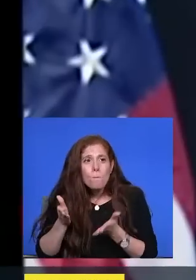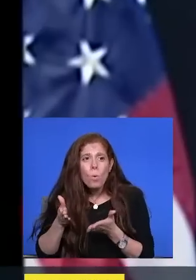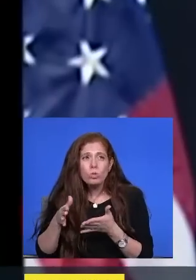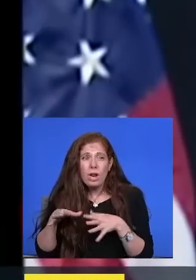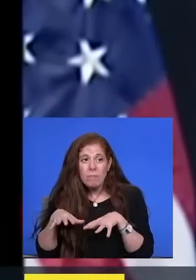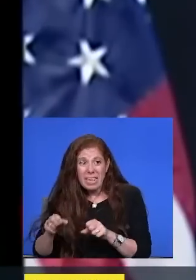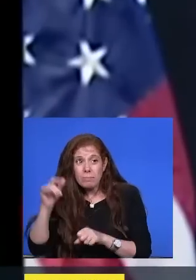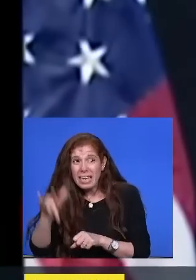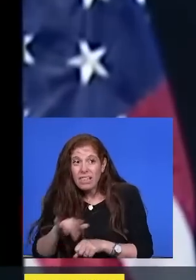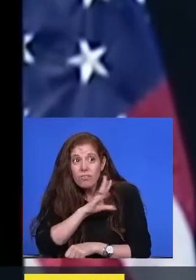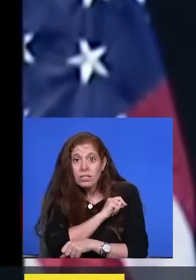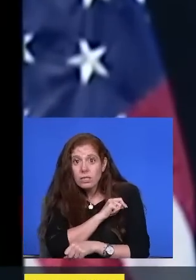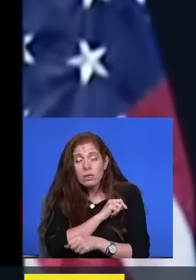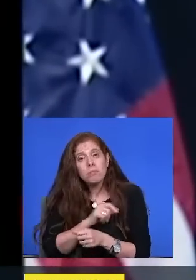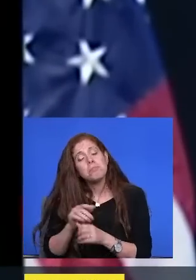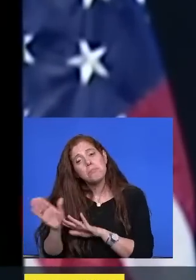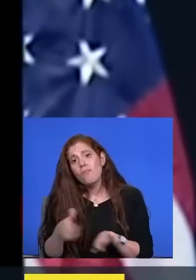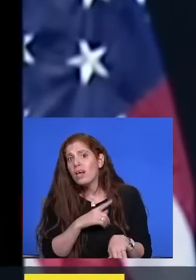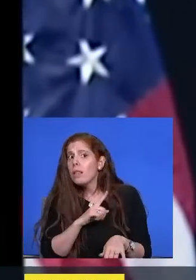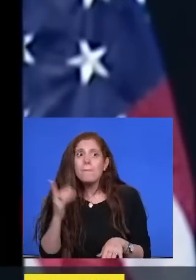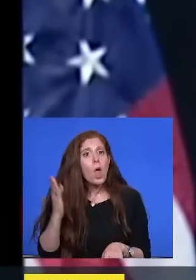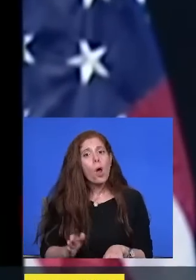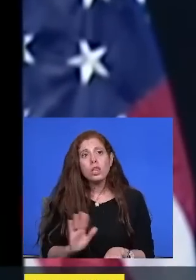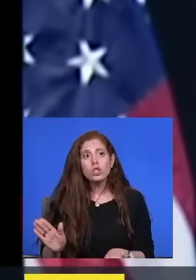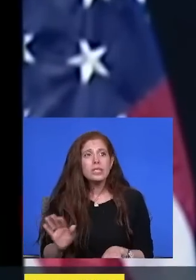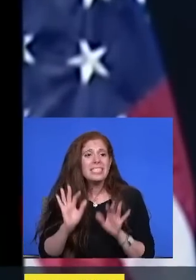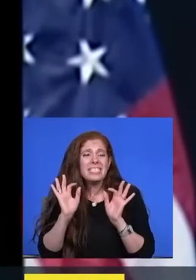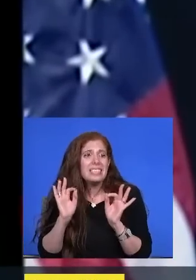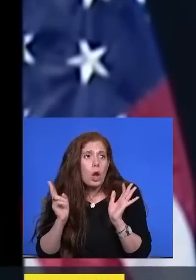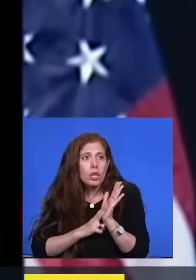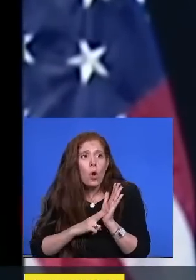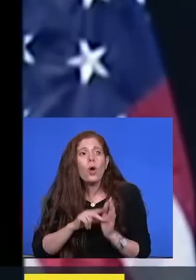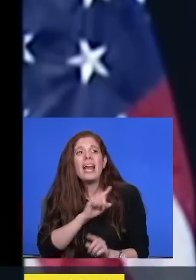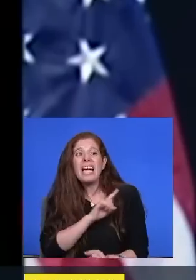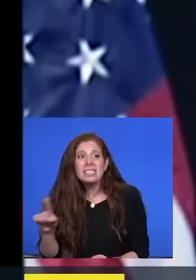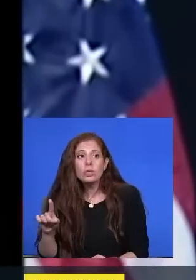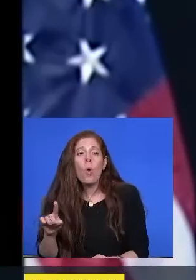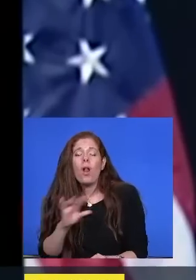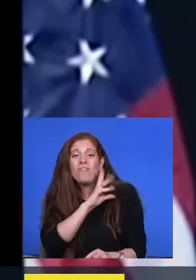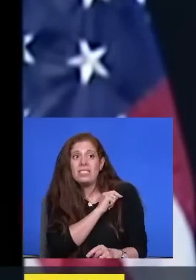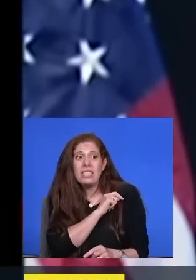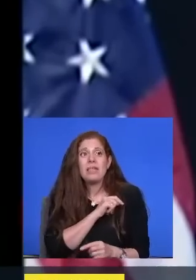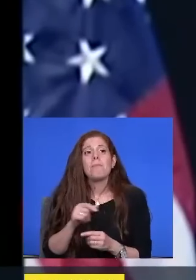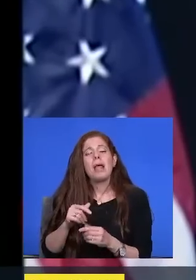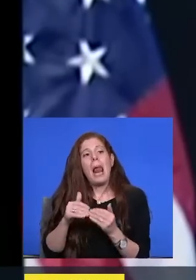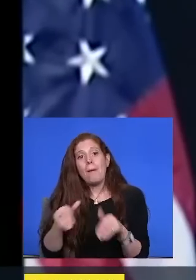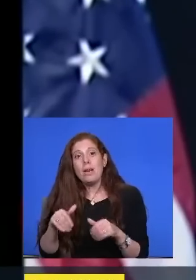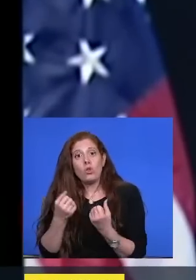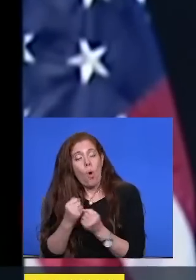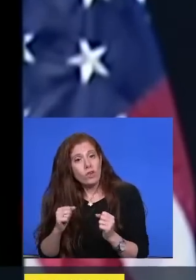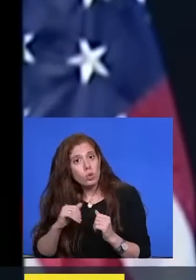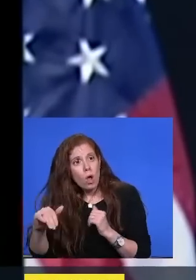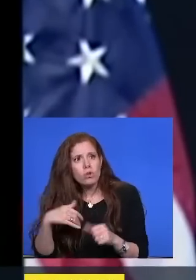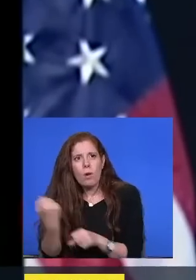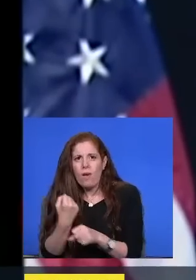Palestinians goes unpunished. It's not right to prevent Palestinians from farming their lands or restricting a student's ability to move around the West